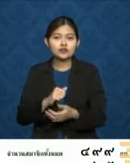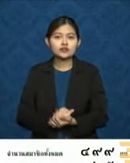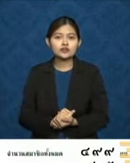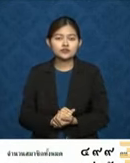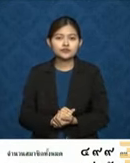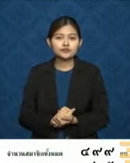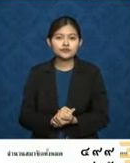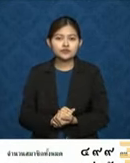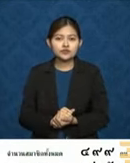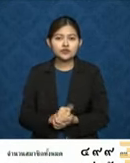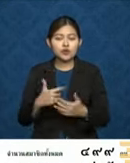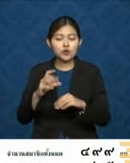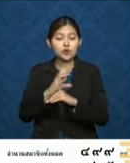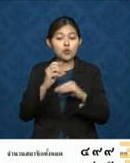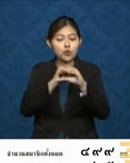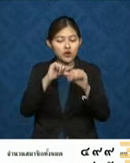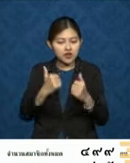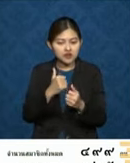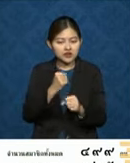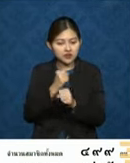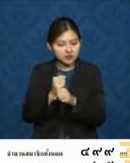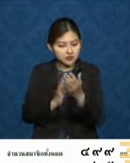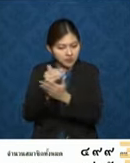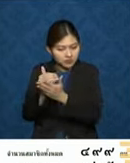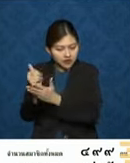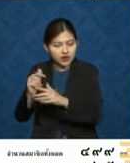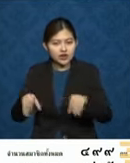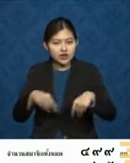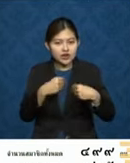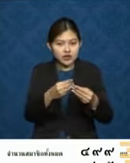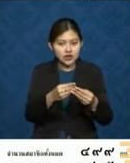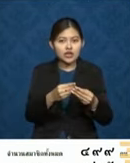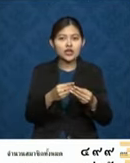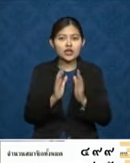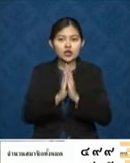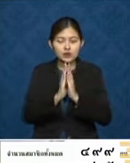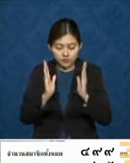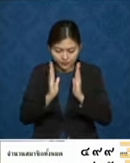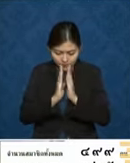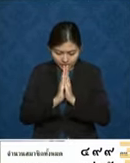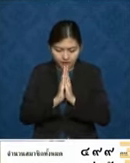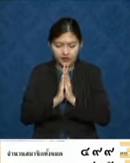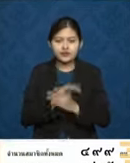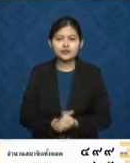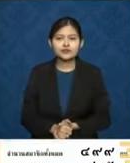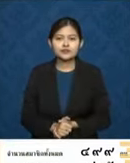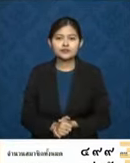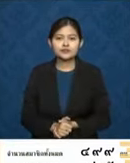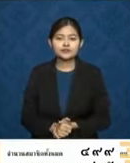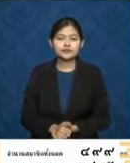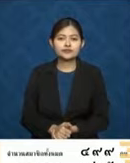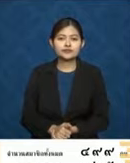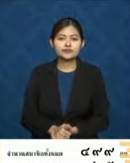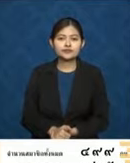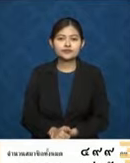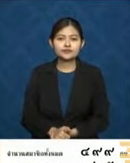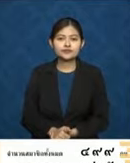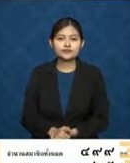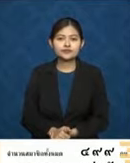รัดให้เกิดโครงการนี้ให้กับชาวอำนาจเจริญด้วยค่ะกราบขอบพระคุณมากค่ะขอบคุณครับเชิญท่านประสิทธิ์ปฐมผดุงศักดิ์